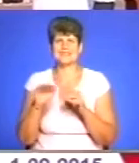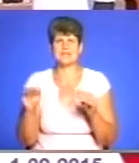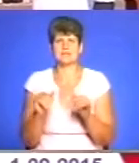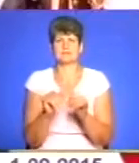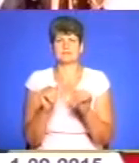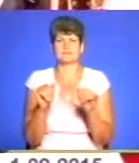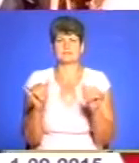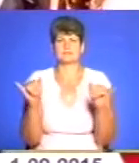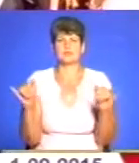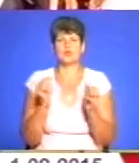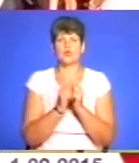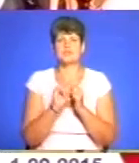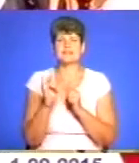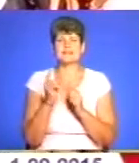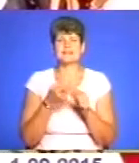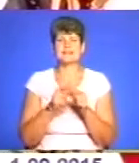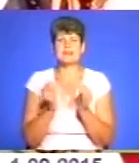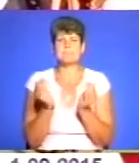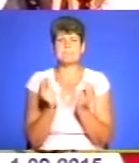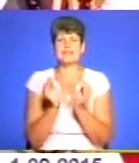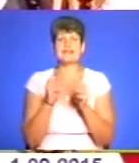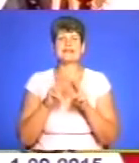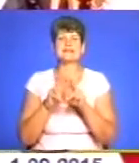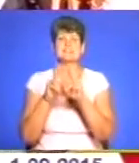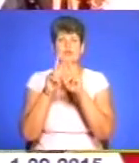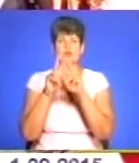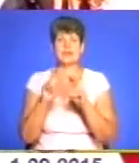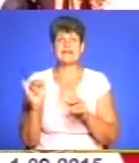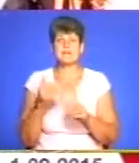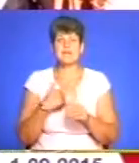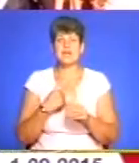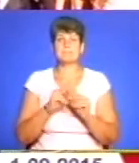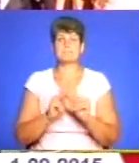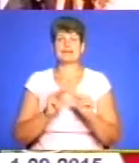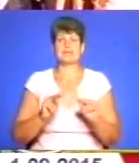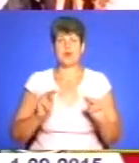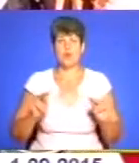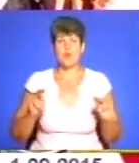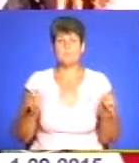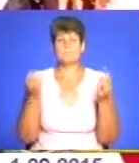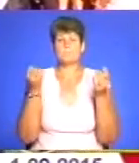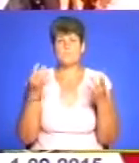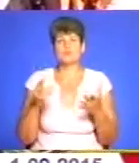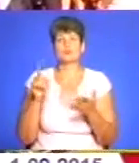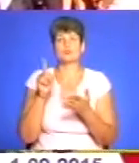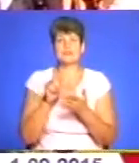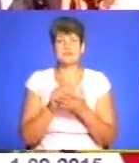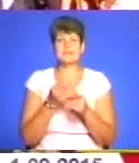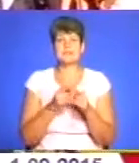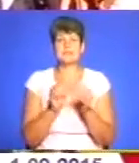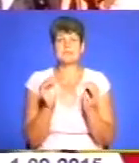вчителька. Кожна дитина – це є маленька зірочка. І ми, педагоги, просто повинні ці маленькі